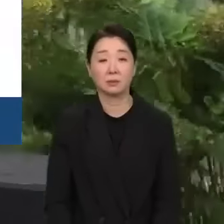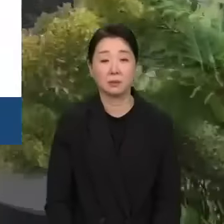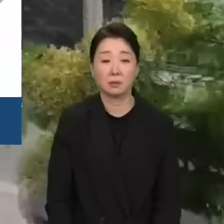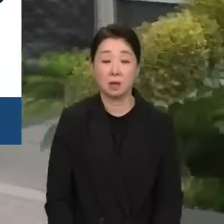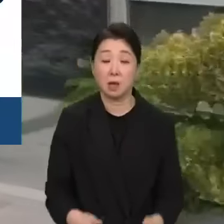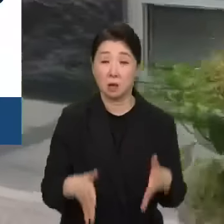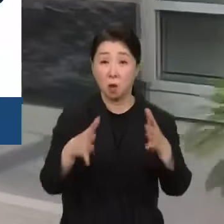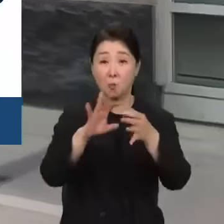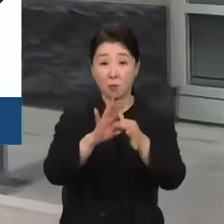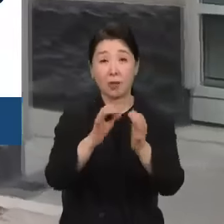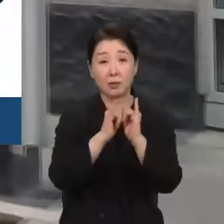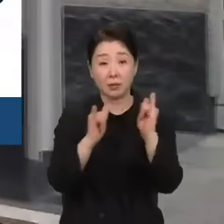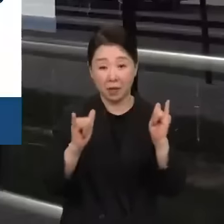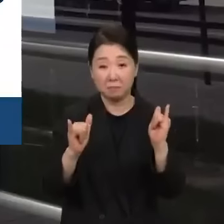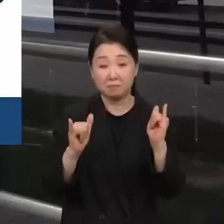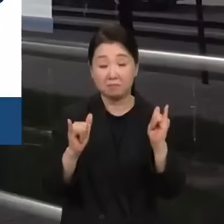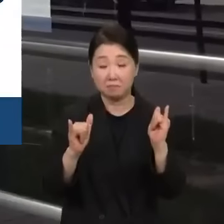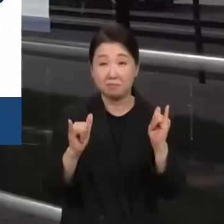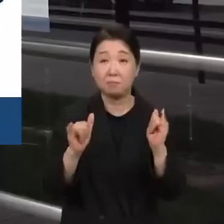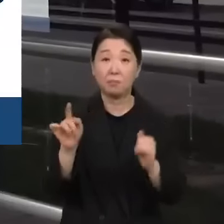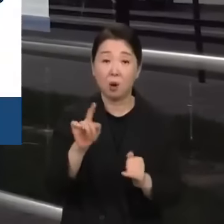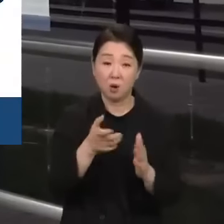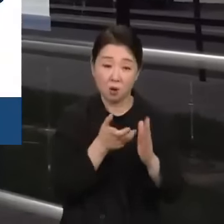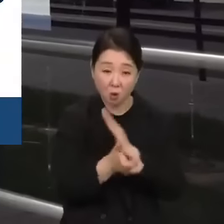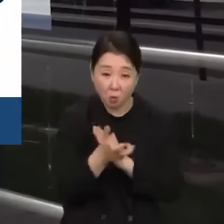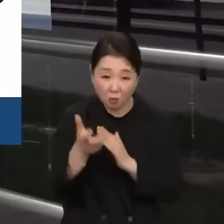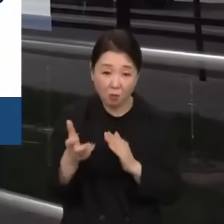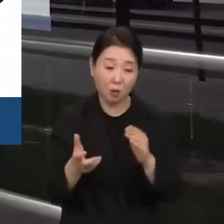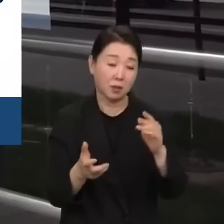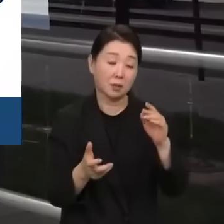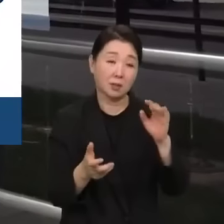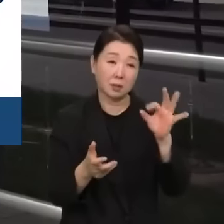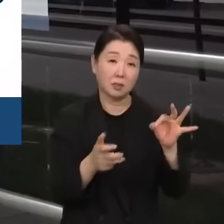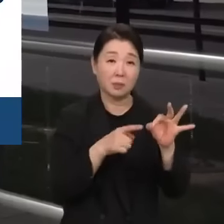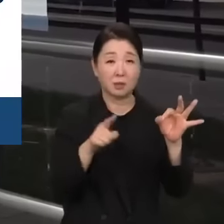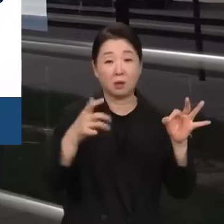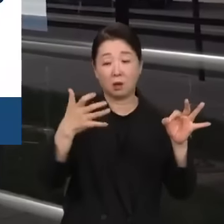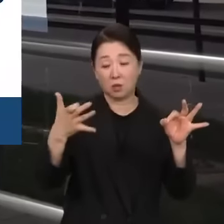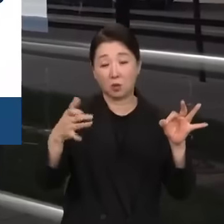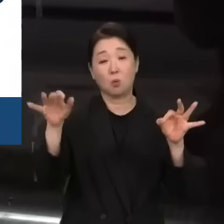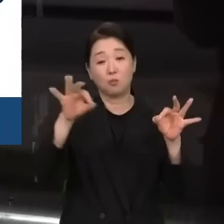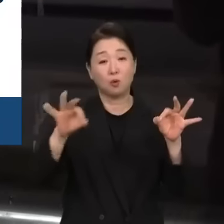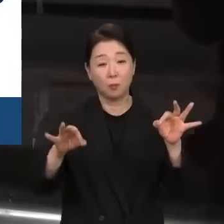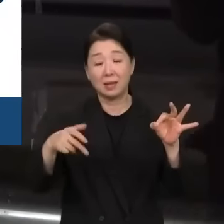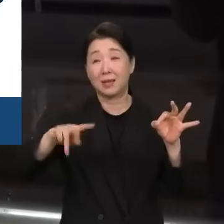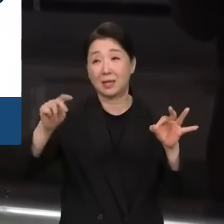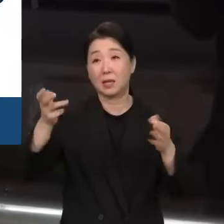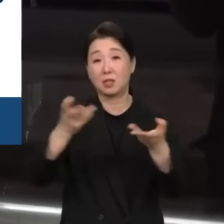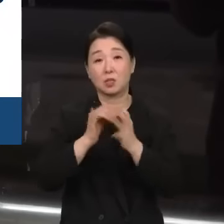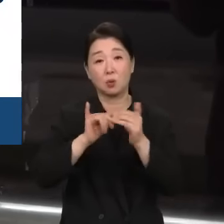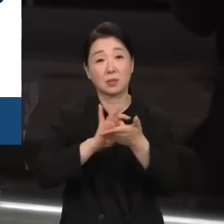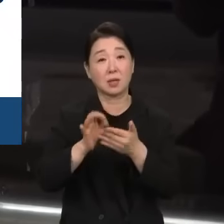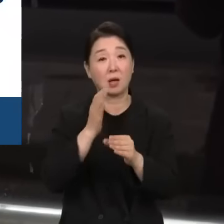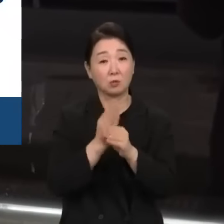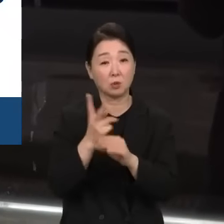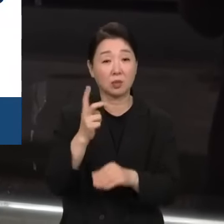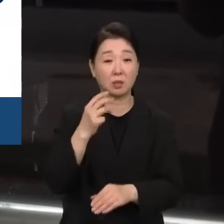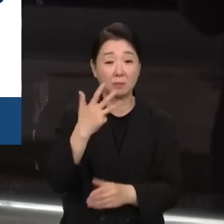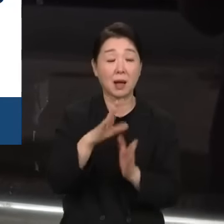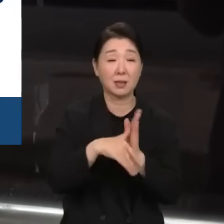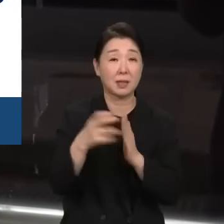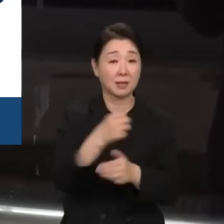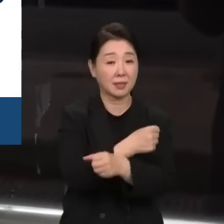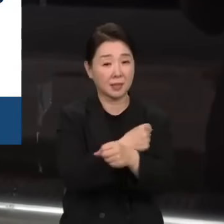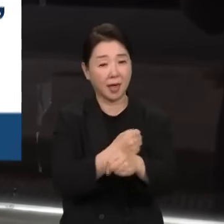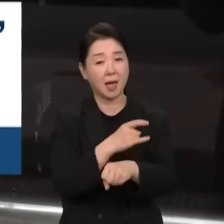건물 관계자는 JTBC에 건물의 10에서 19%만 나사 직원들이 쓰고 있는 상태라 2028년